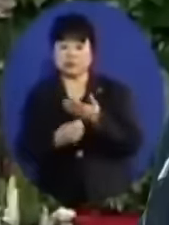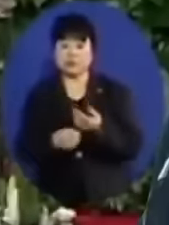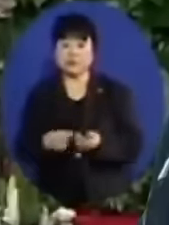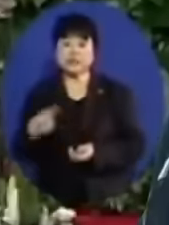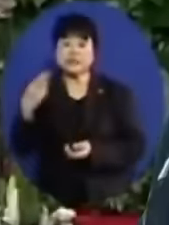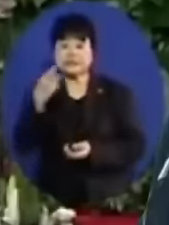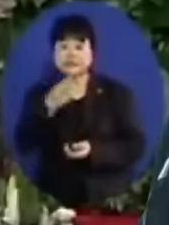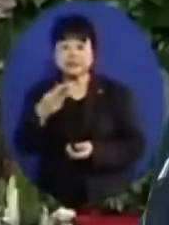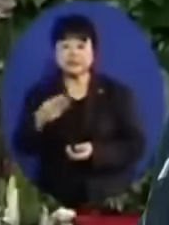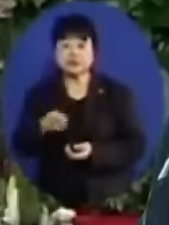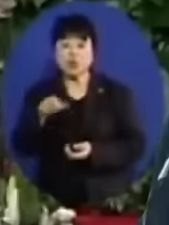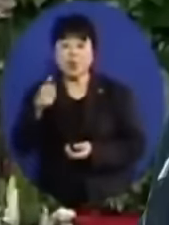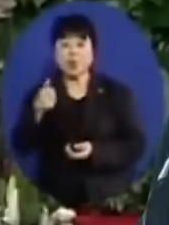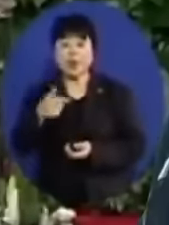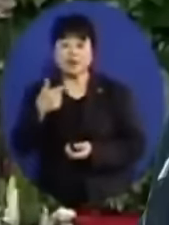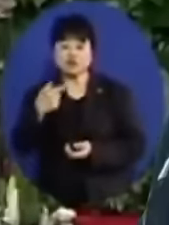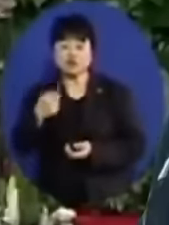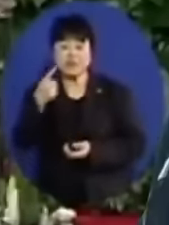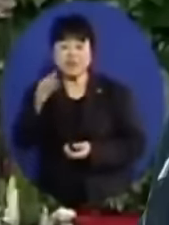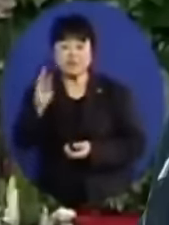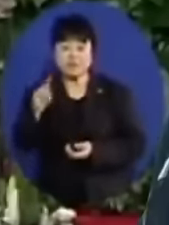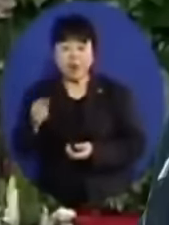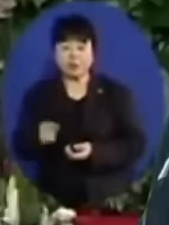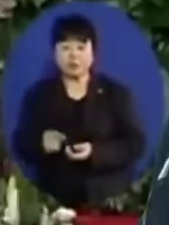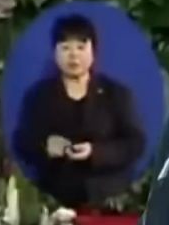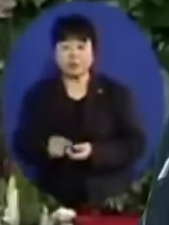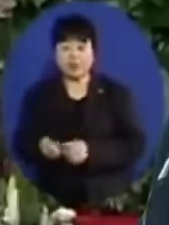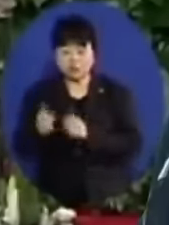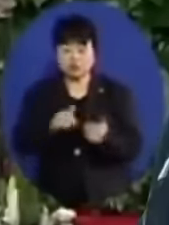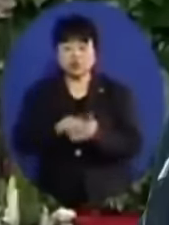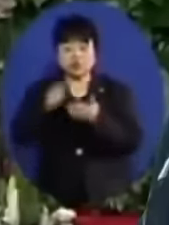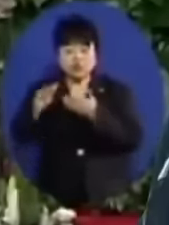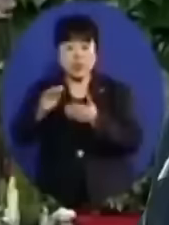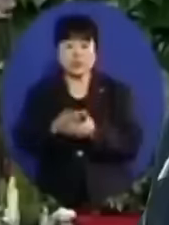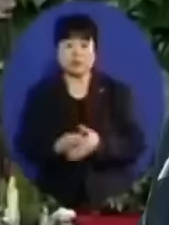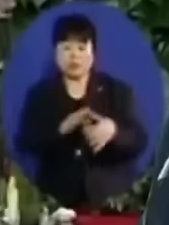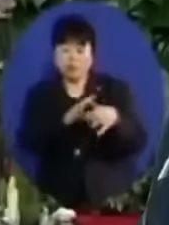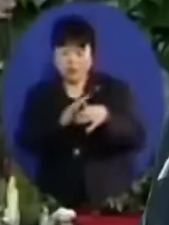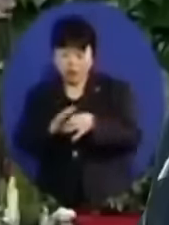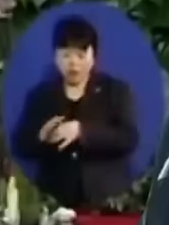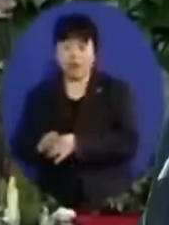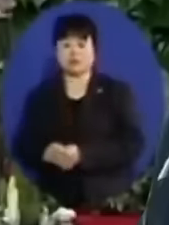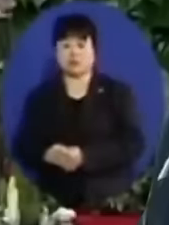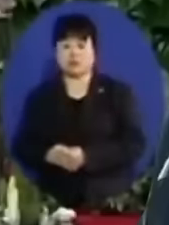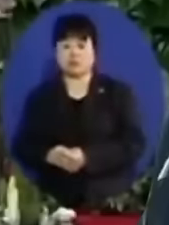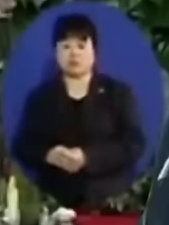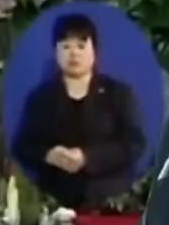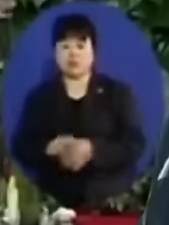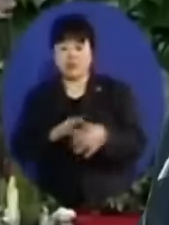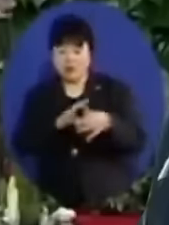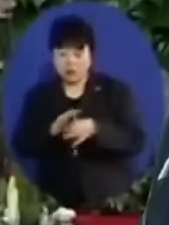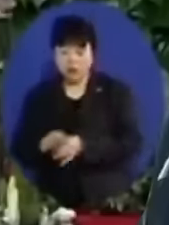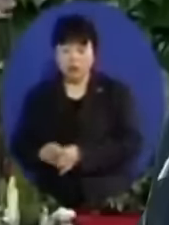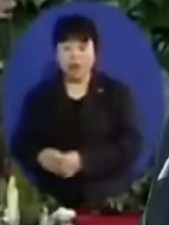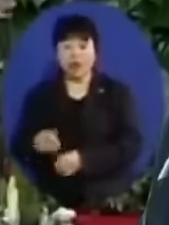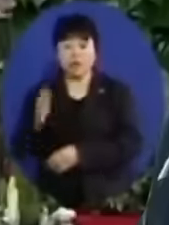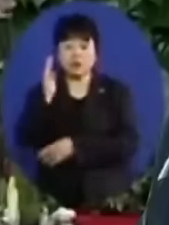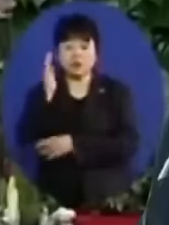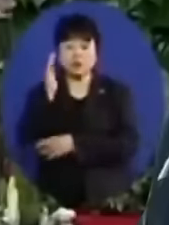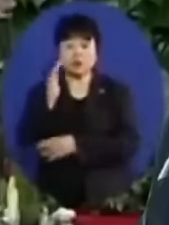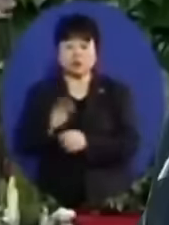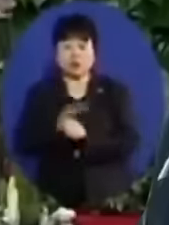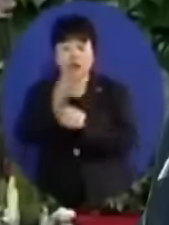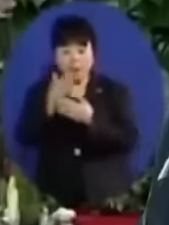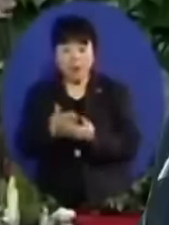3561편의 그의 설교들은 그 세상을 떠난 지 한 세기가 지났는데 지금도 여전히 출간되고 많은 사람의 사랑을 받고